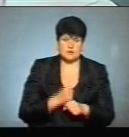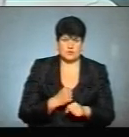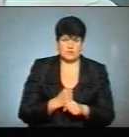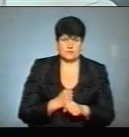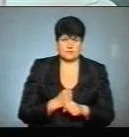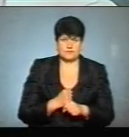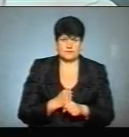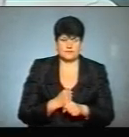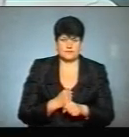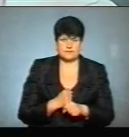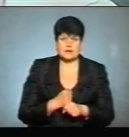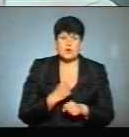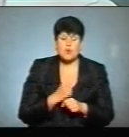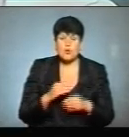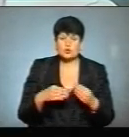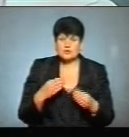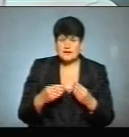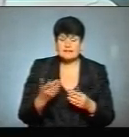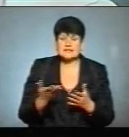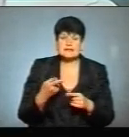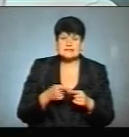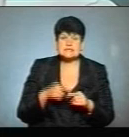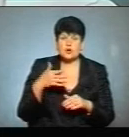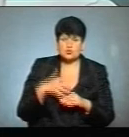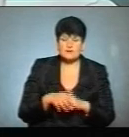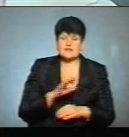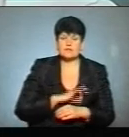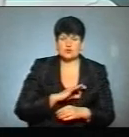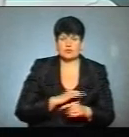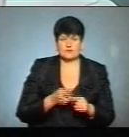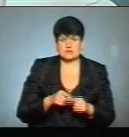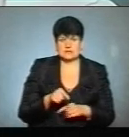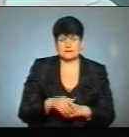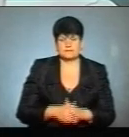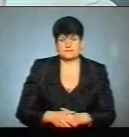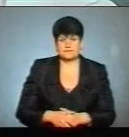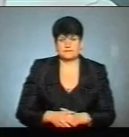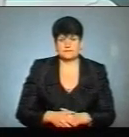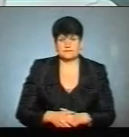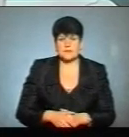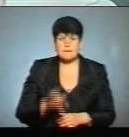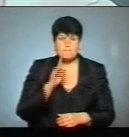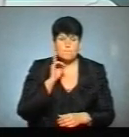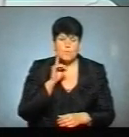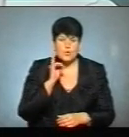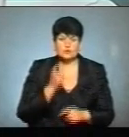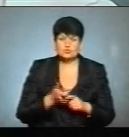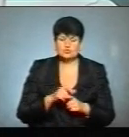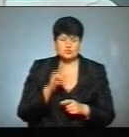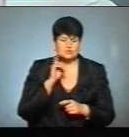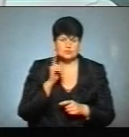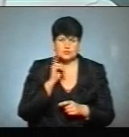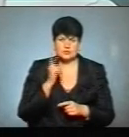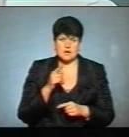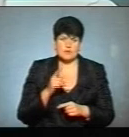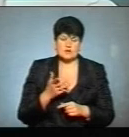ну, і роботодавці, котрі це розуміють, вони використовують ці ресурси. А молодь, дуже юна молодь, якщо можна